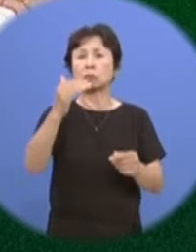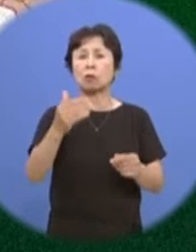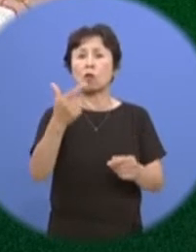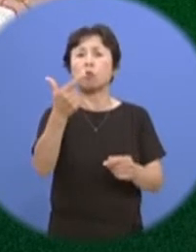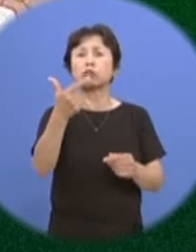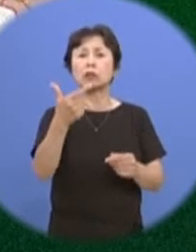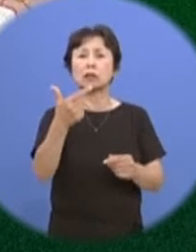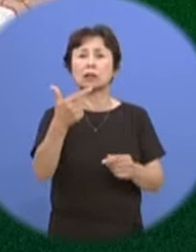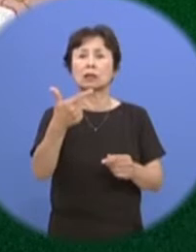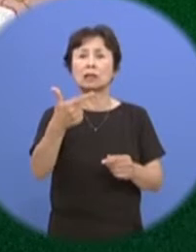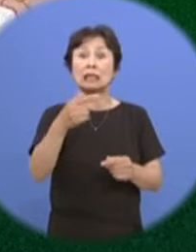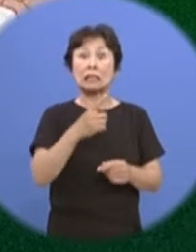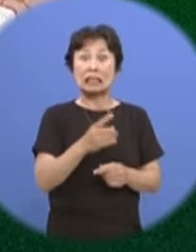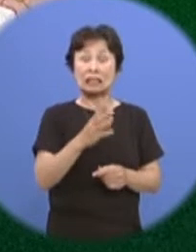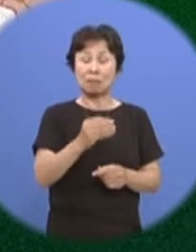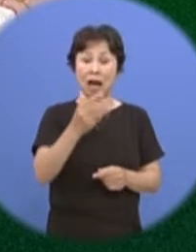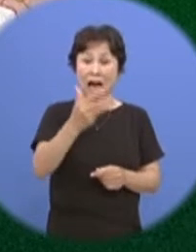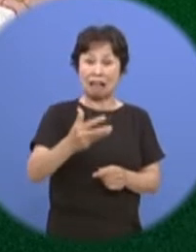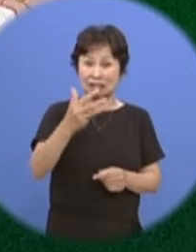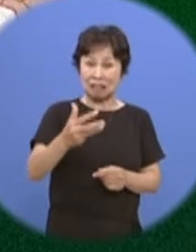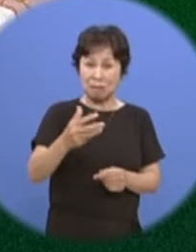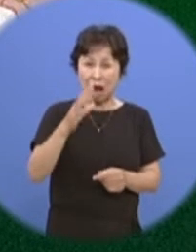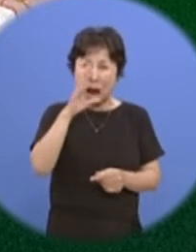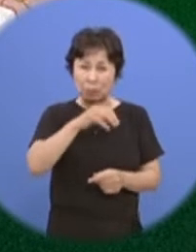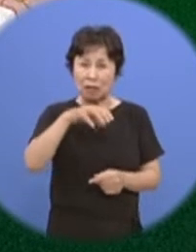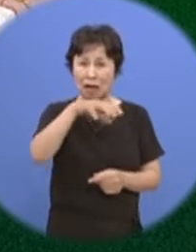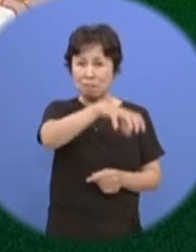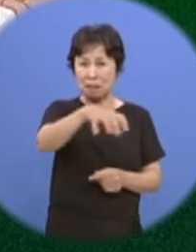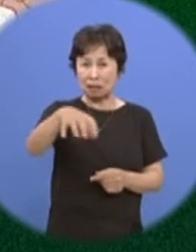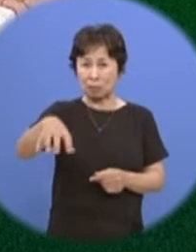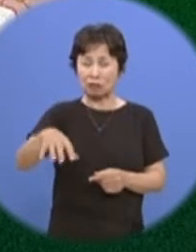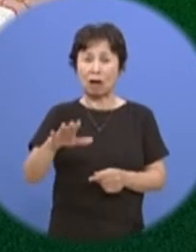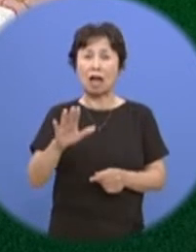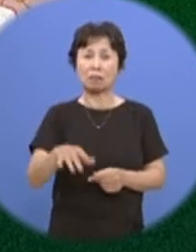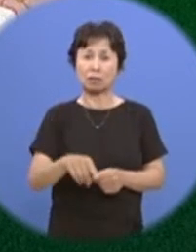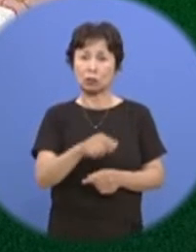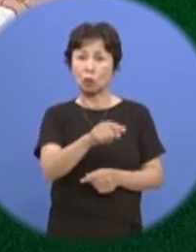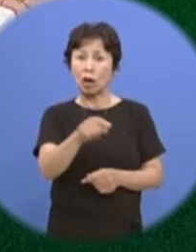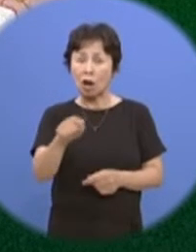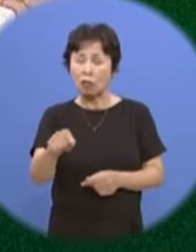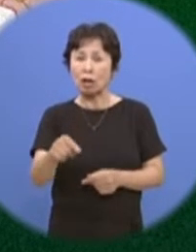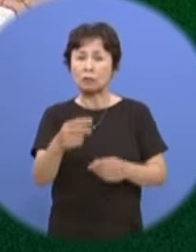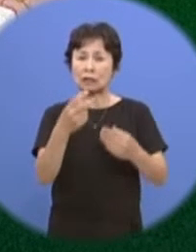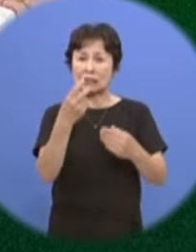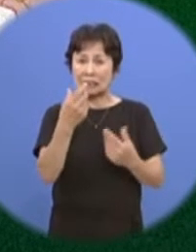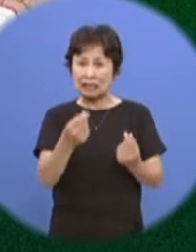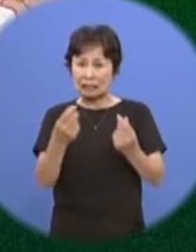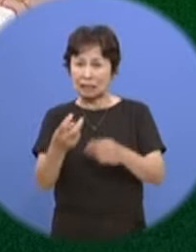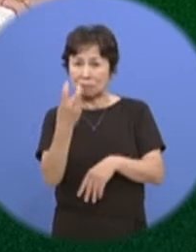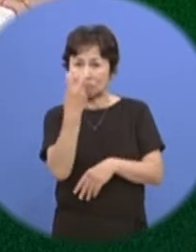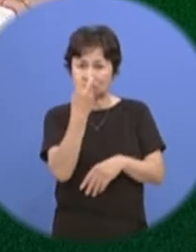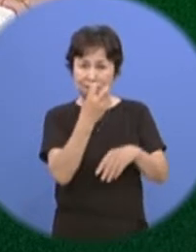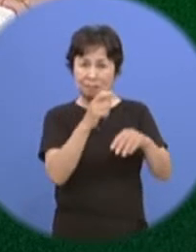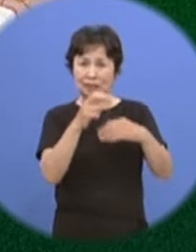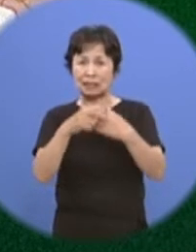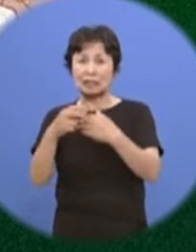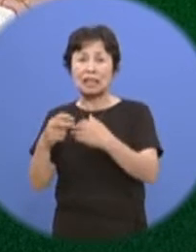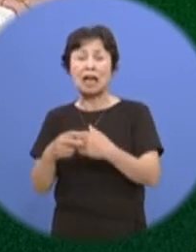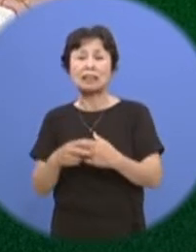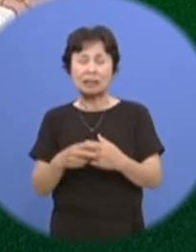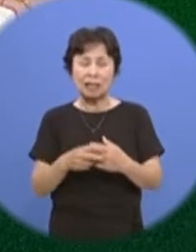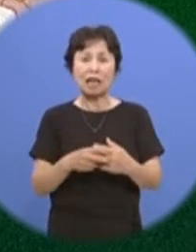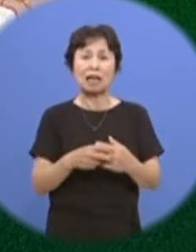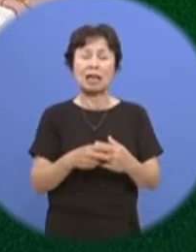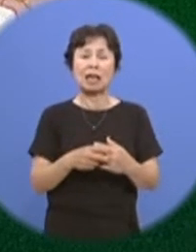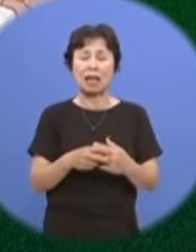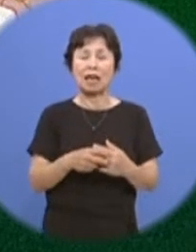ど 1万8千箇所以上 で、はい、そういうところについてちゃんと診断をして、はい、危ないか危なくないかっていうのを考えて、はい、それで土砂災害